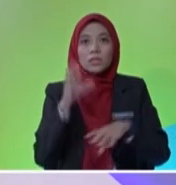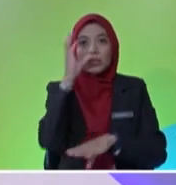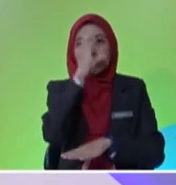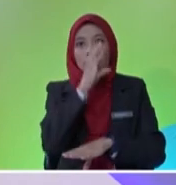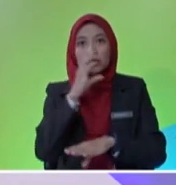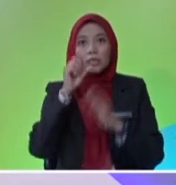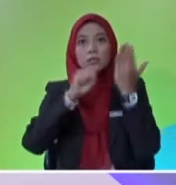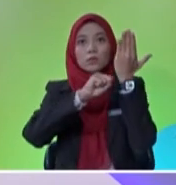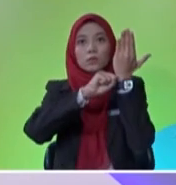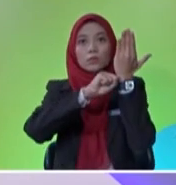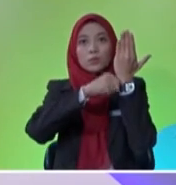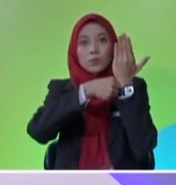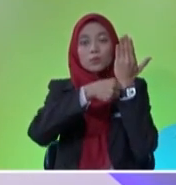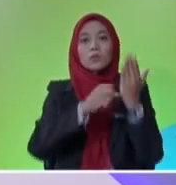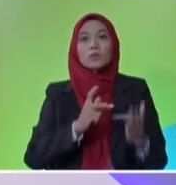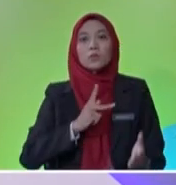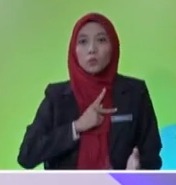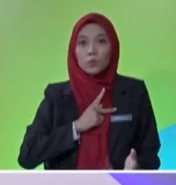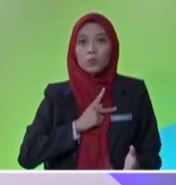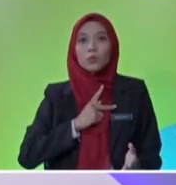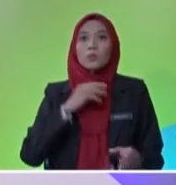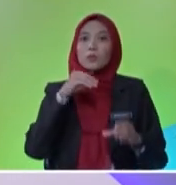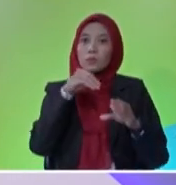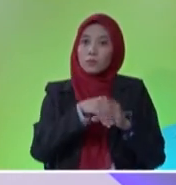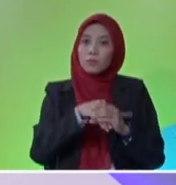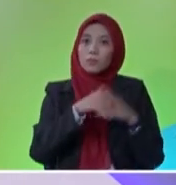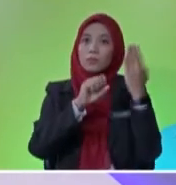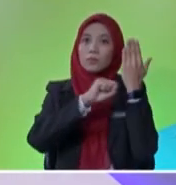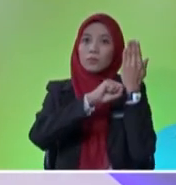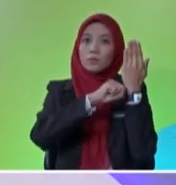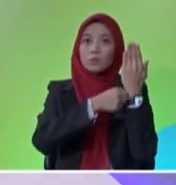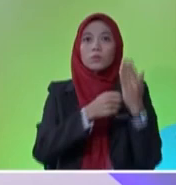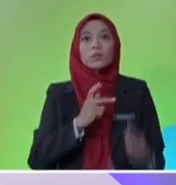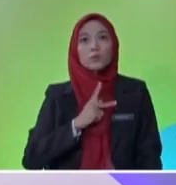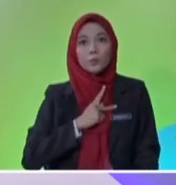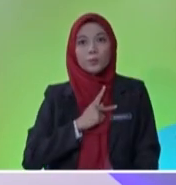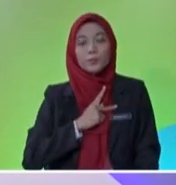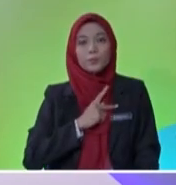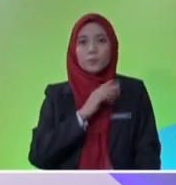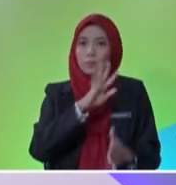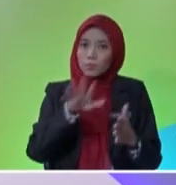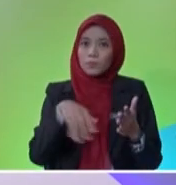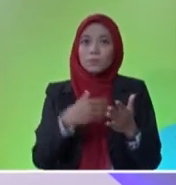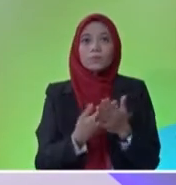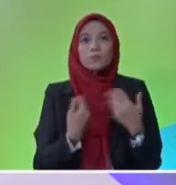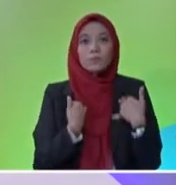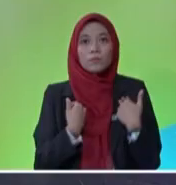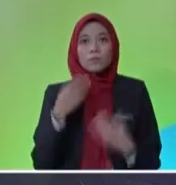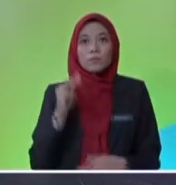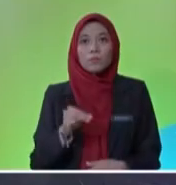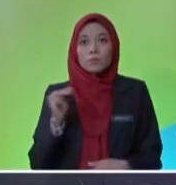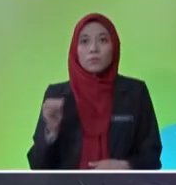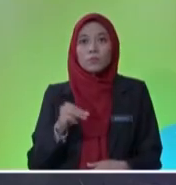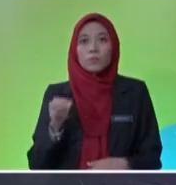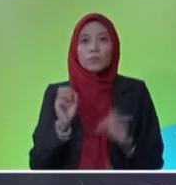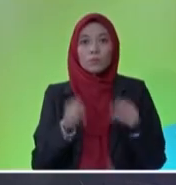sumberku abah-abah hati tu ada di dalam sumberku ah semua sekali dalam tuh dan mulai boleh-boleh ulang kaji